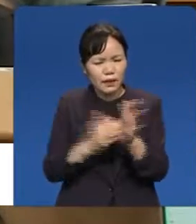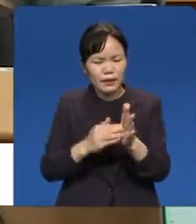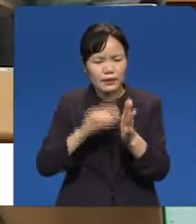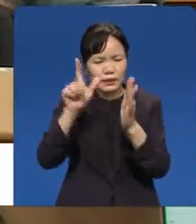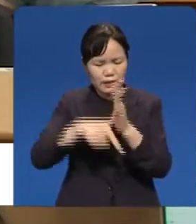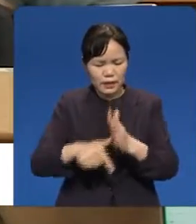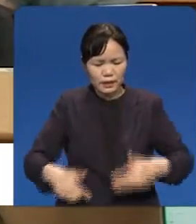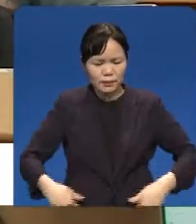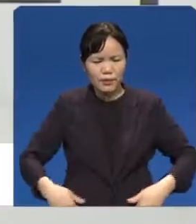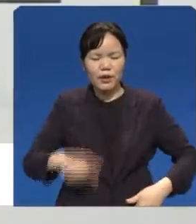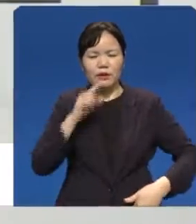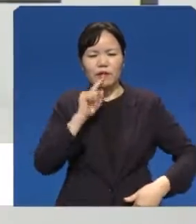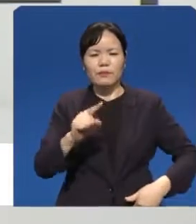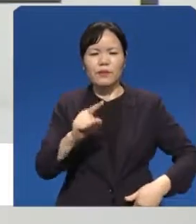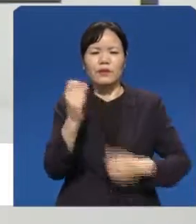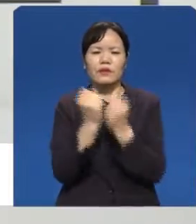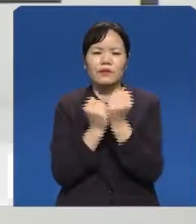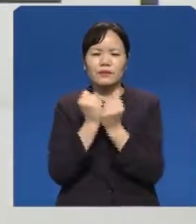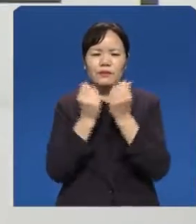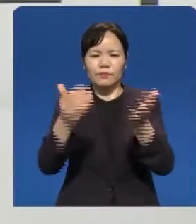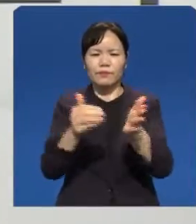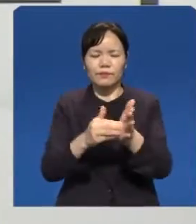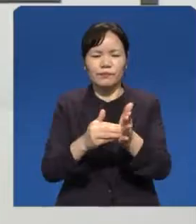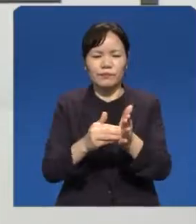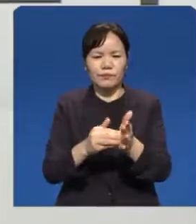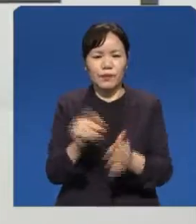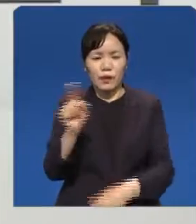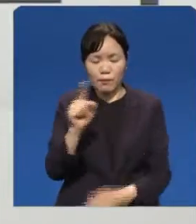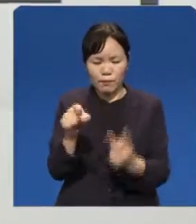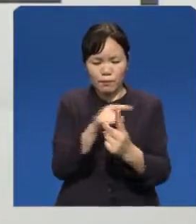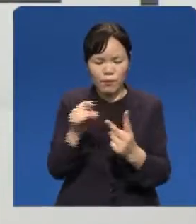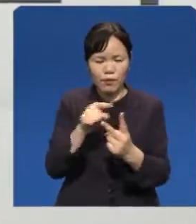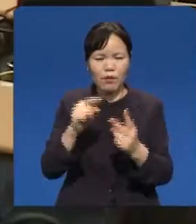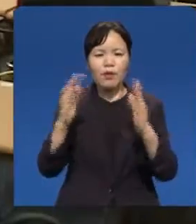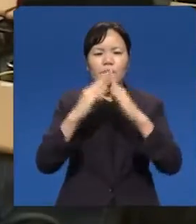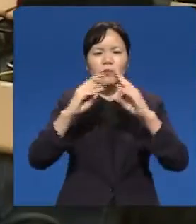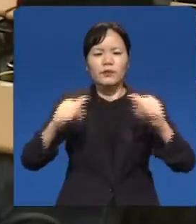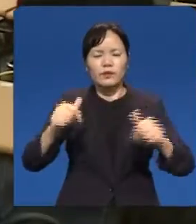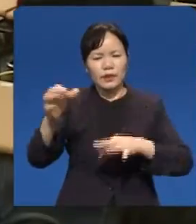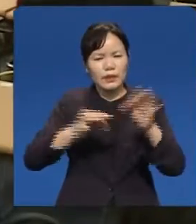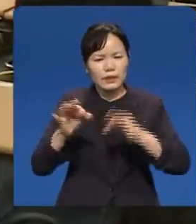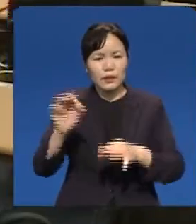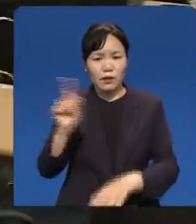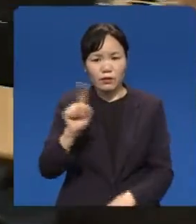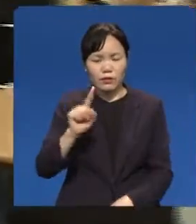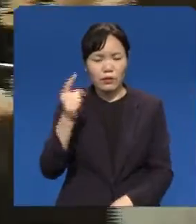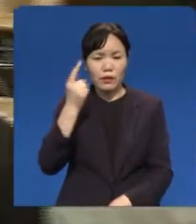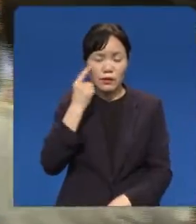걸린다는 말이었다고 부연했는데 어느 쪽이든 부동산 시장에 어떤